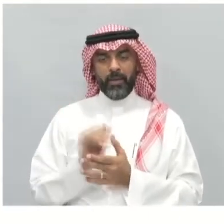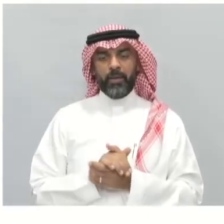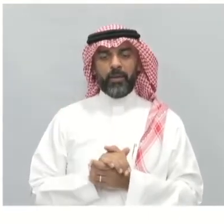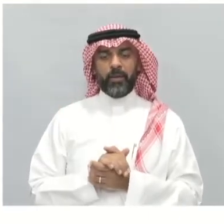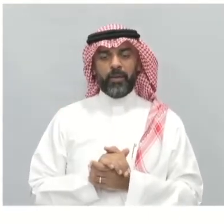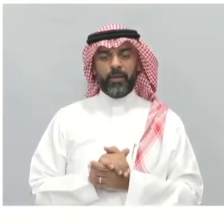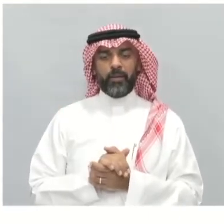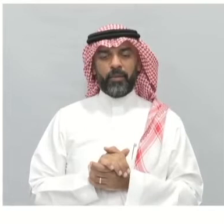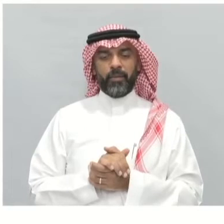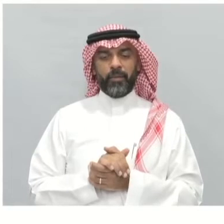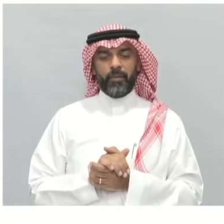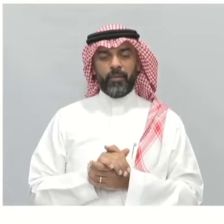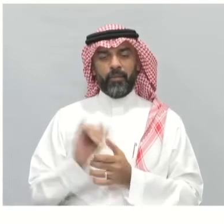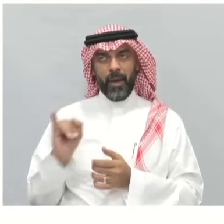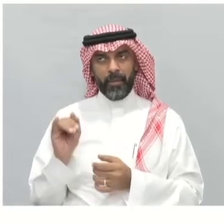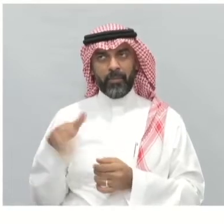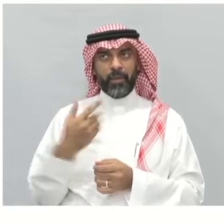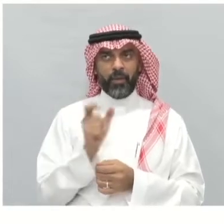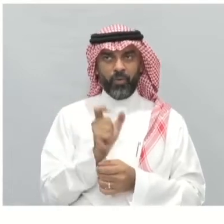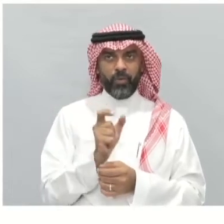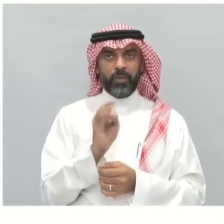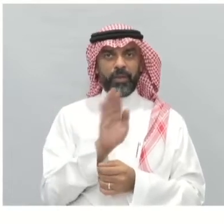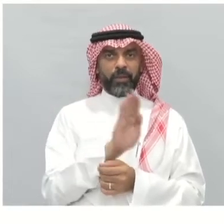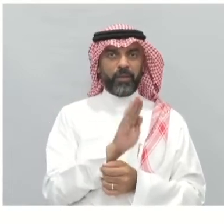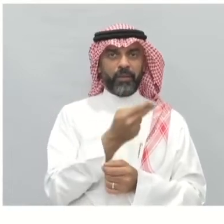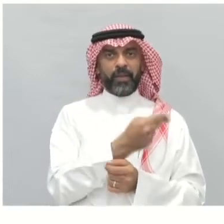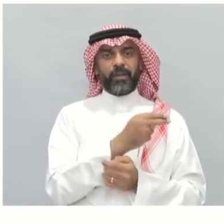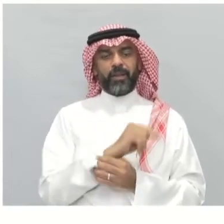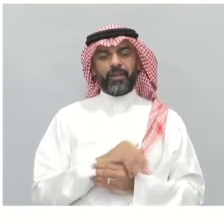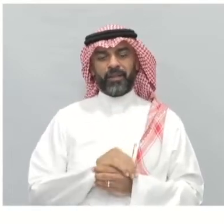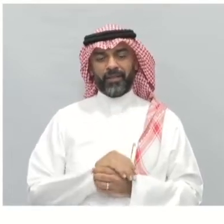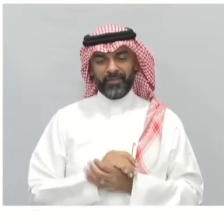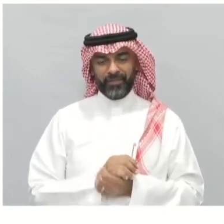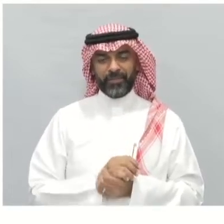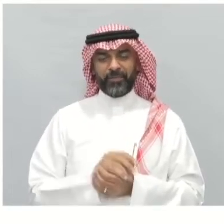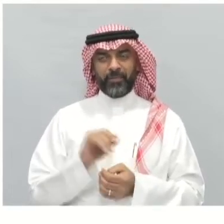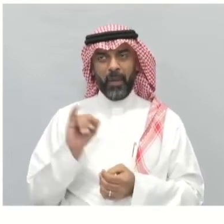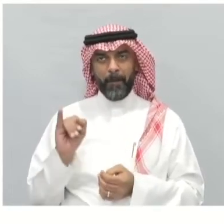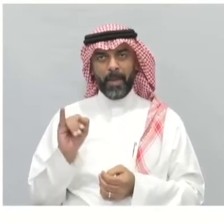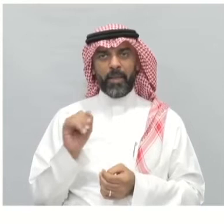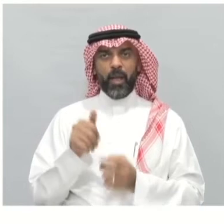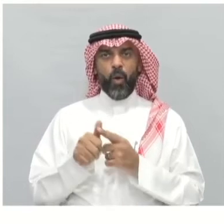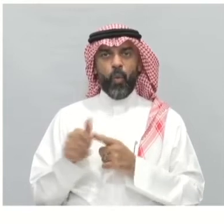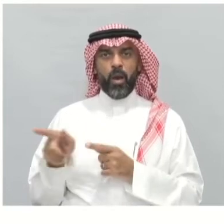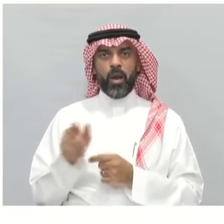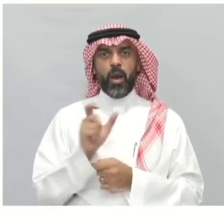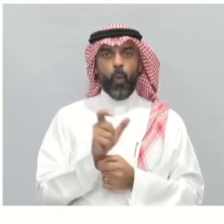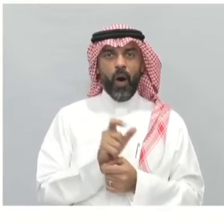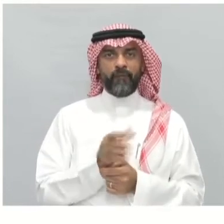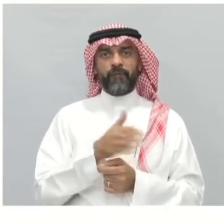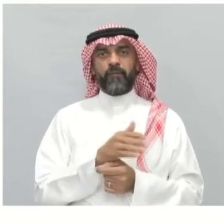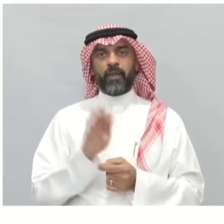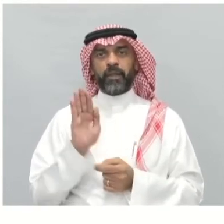اعتبرهم محمد في الاول بعد كذا نفس الترتيب نواف سعد عبد